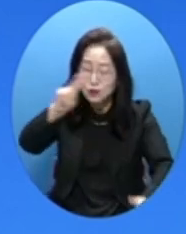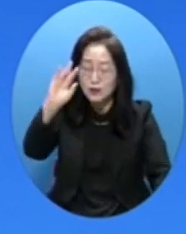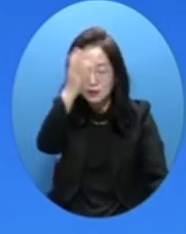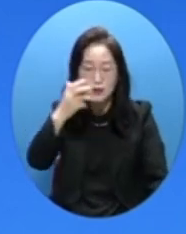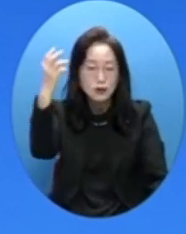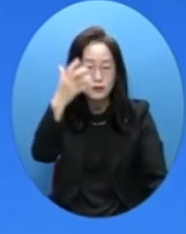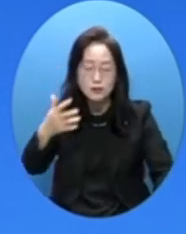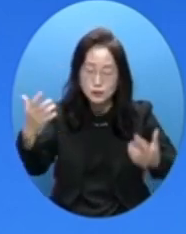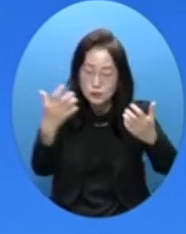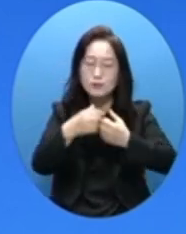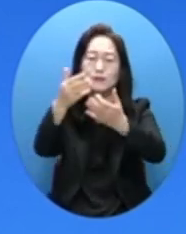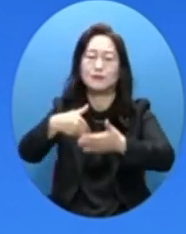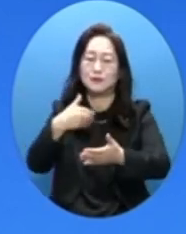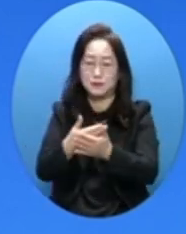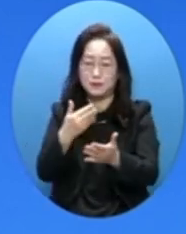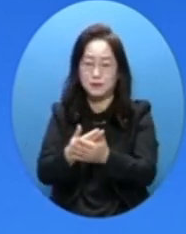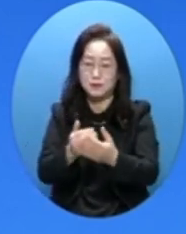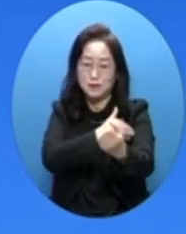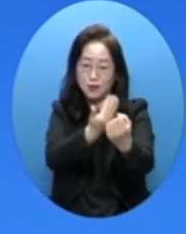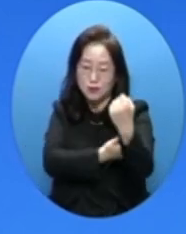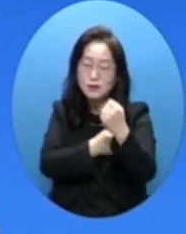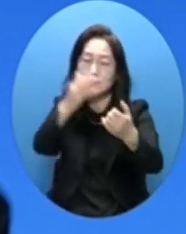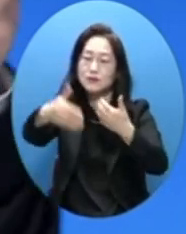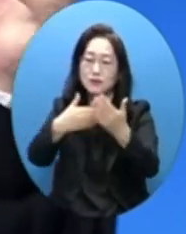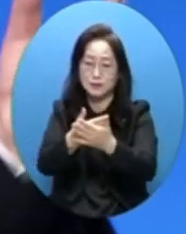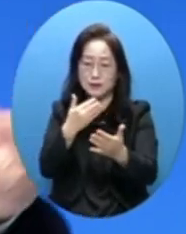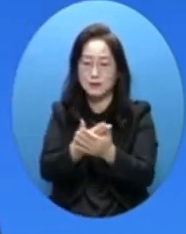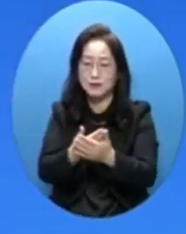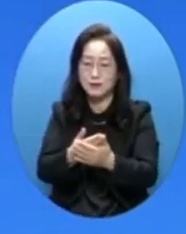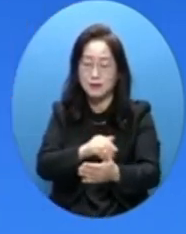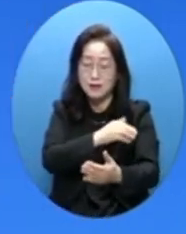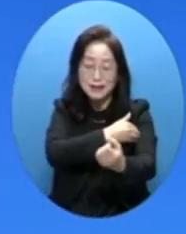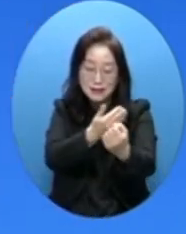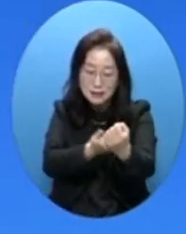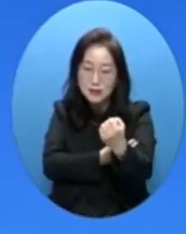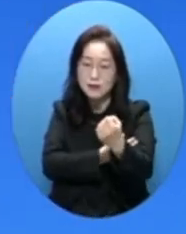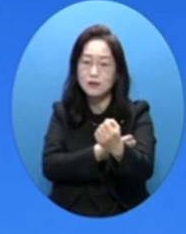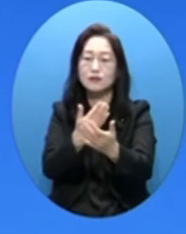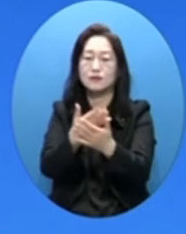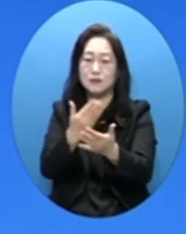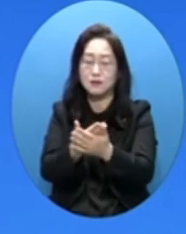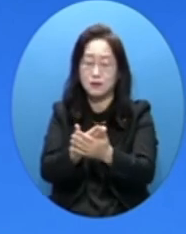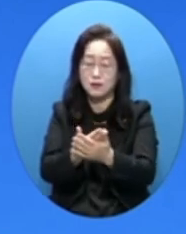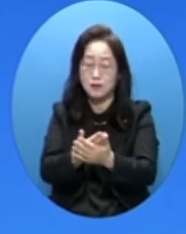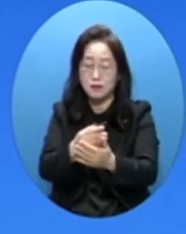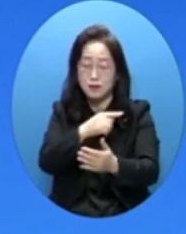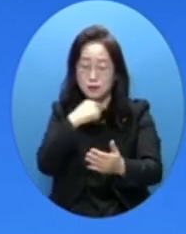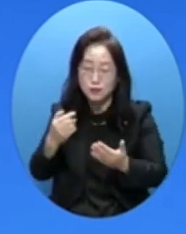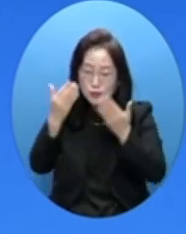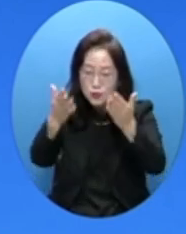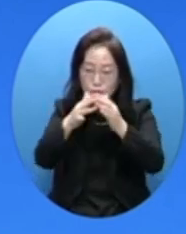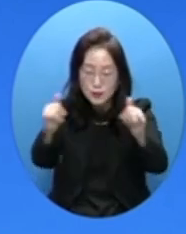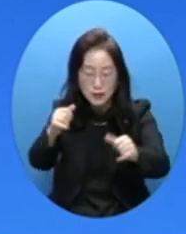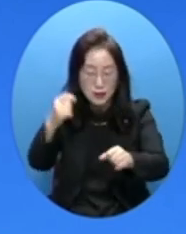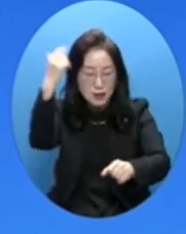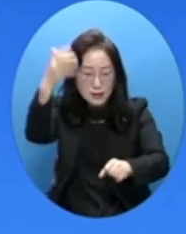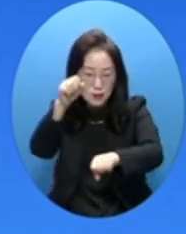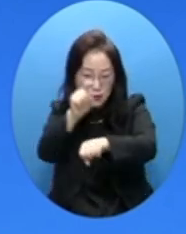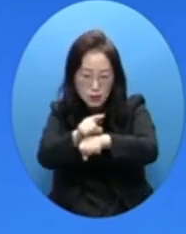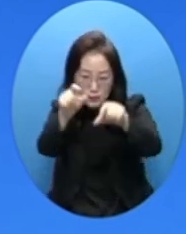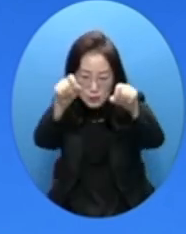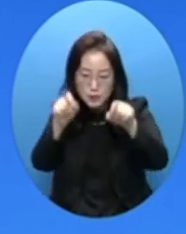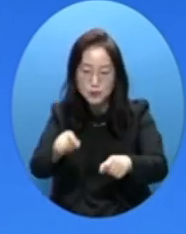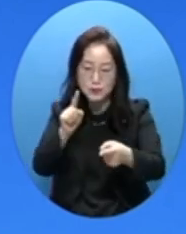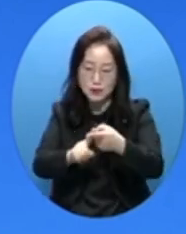하여 주옵소서. 우리의 권능을 주시고 우리에게 능력을 주어서 순교자의 영성을 가지고 땅까지 복음을 전하는